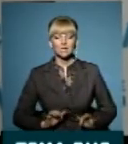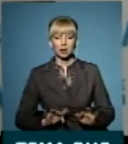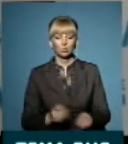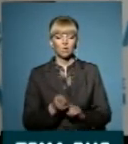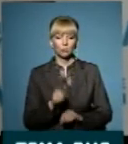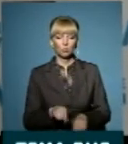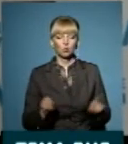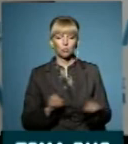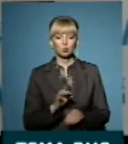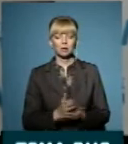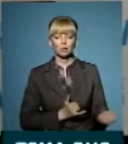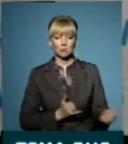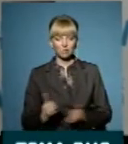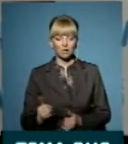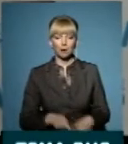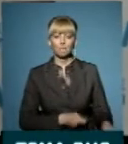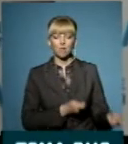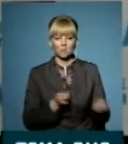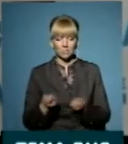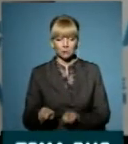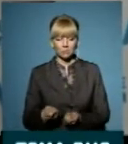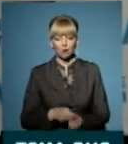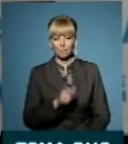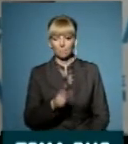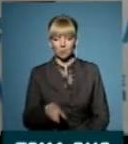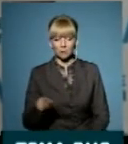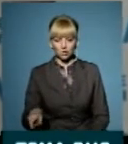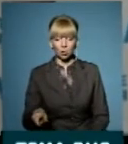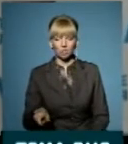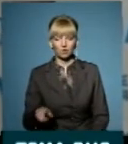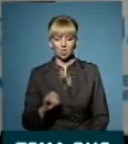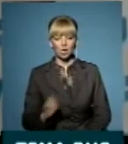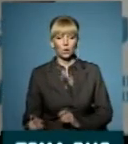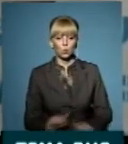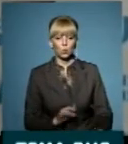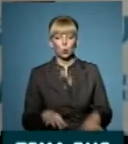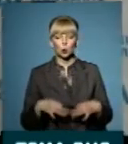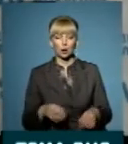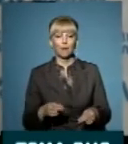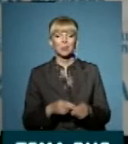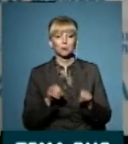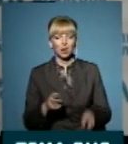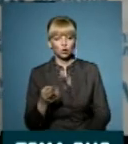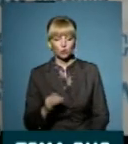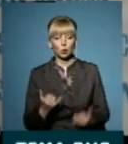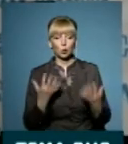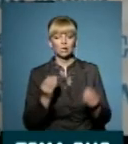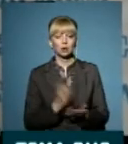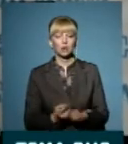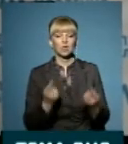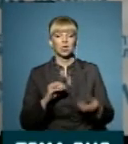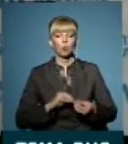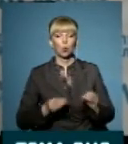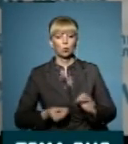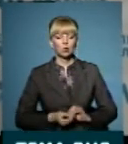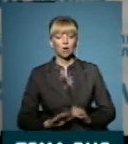того, щоб забезпечити перевезення пасажирів і руху транспорту безпечно. На сьогоднішній день існує велика